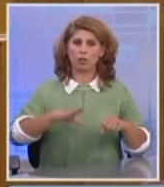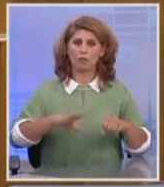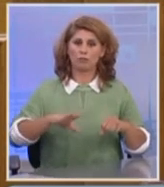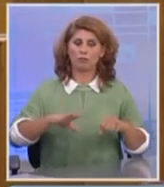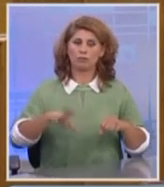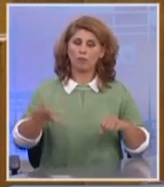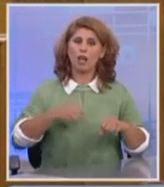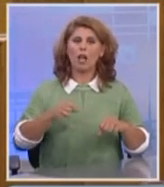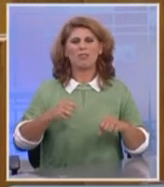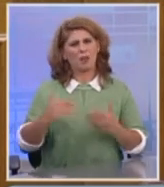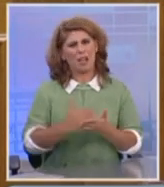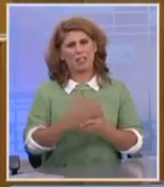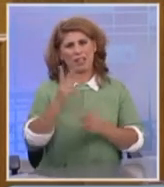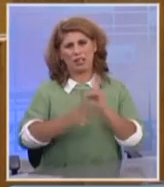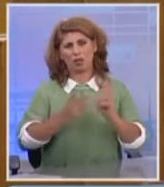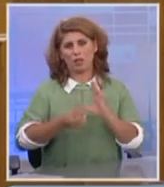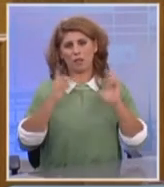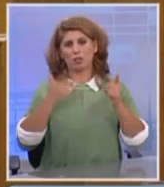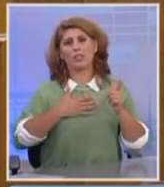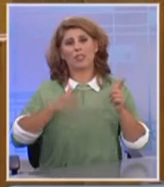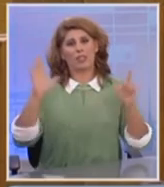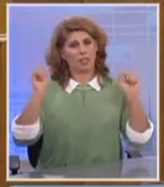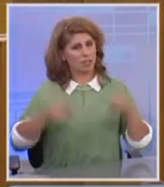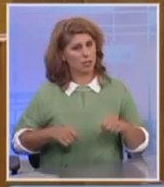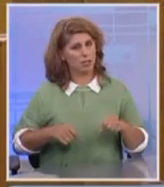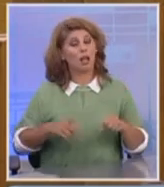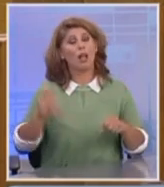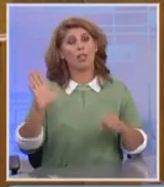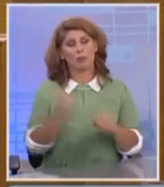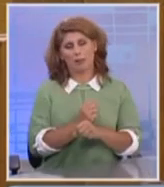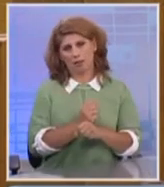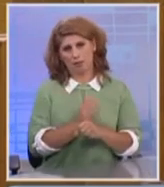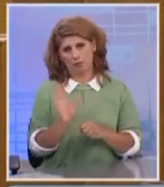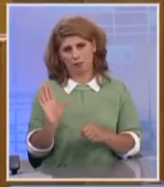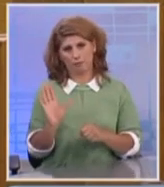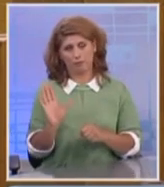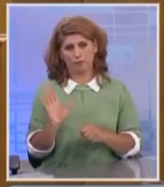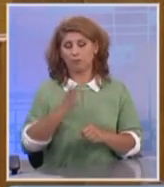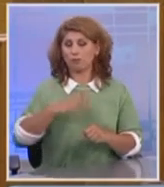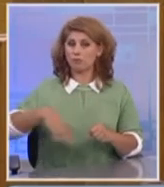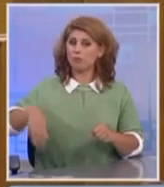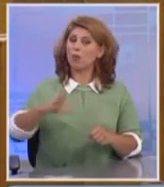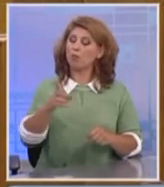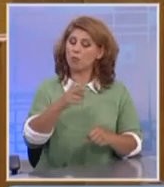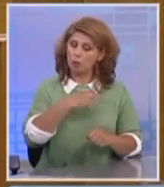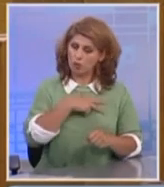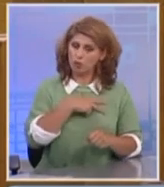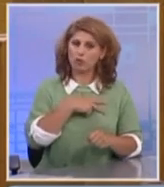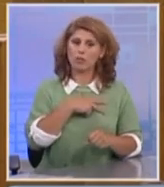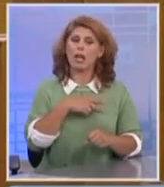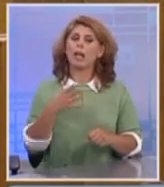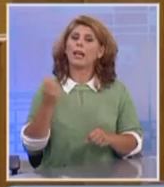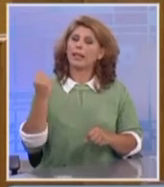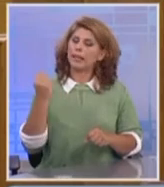άδικα σας κατηγορεί η Νέα Δημοκρατία ότι δήθεν δεν θέλετε συνένεση. Δεν την πετύχατε όμως. Ο λαός πολύ σωστά κρατάει